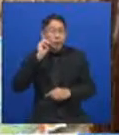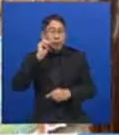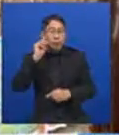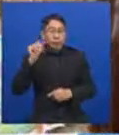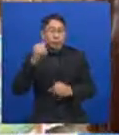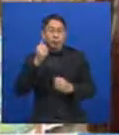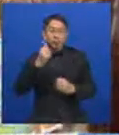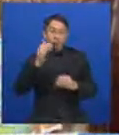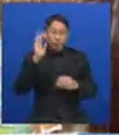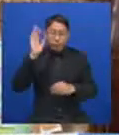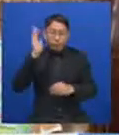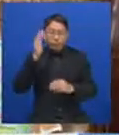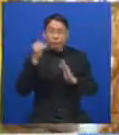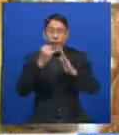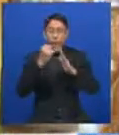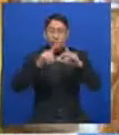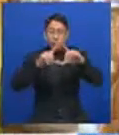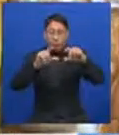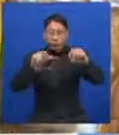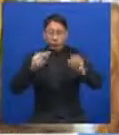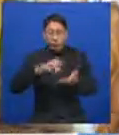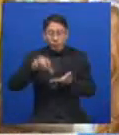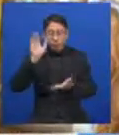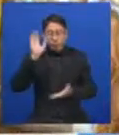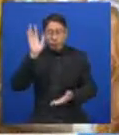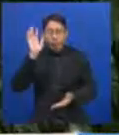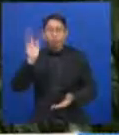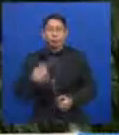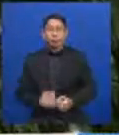สำนักงานประชาสัมพันธ์จังหวัดเพชรบูรณ์รายงาน